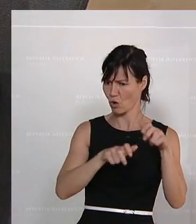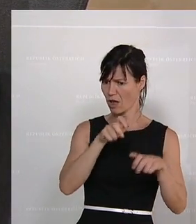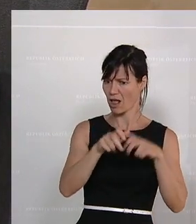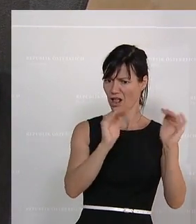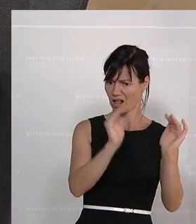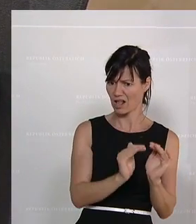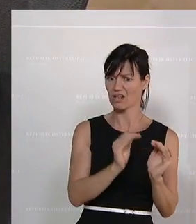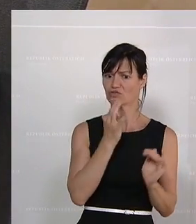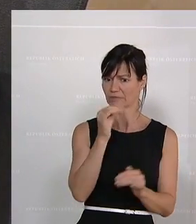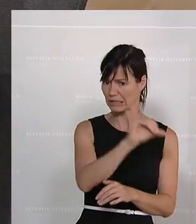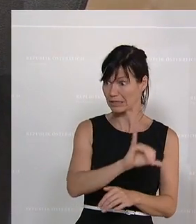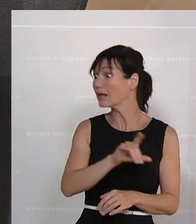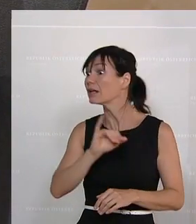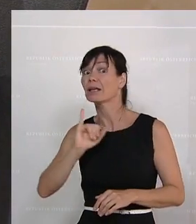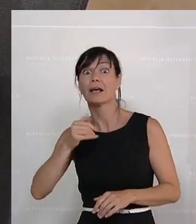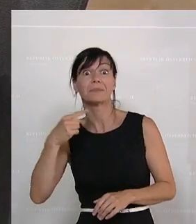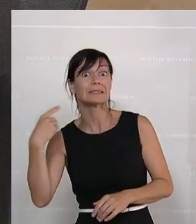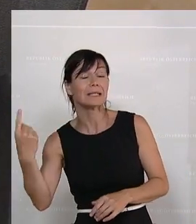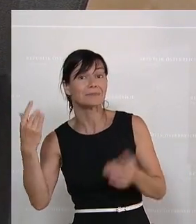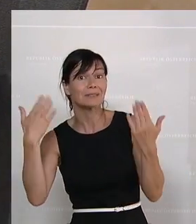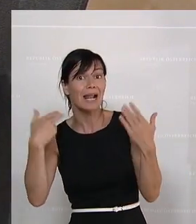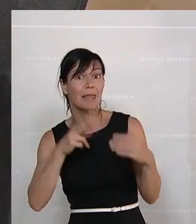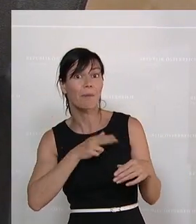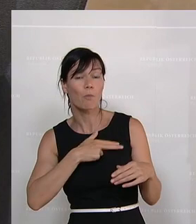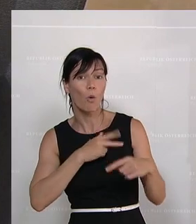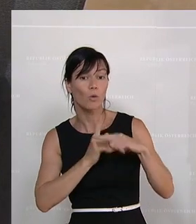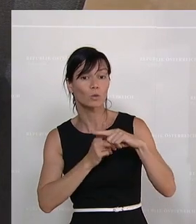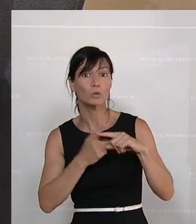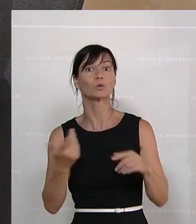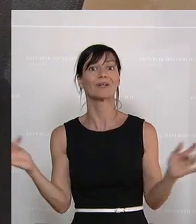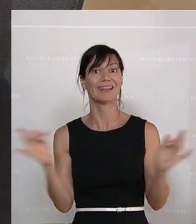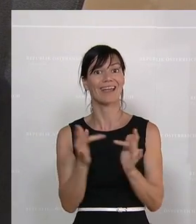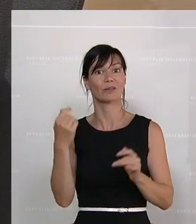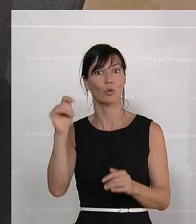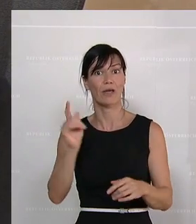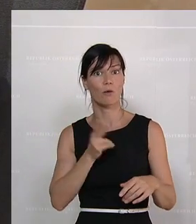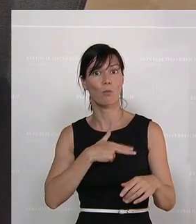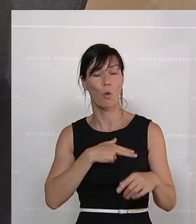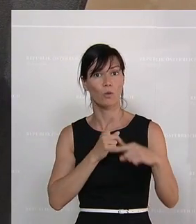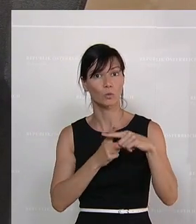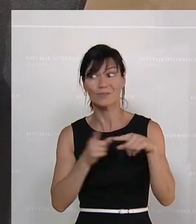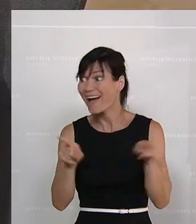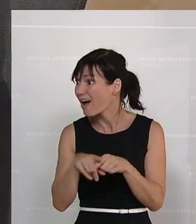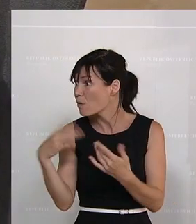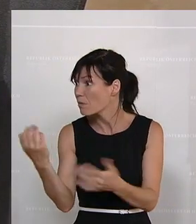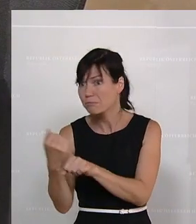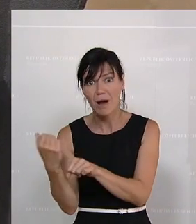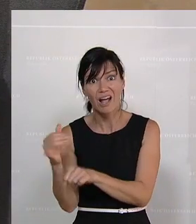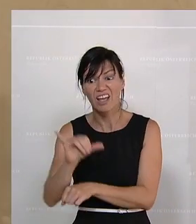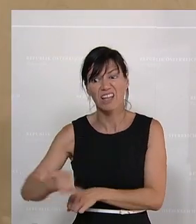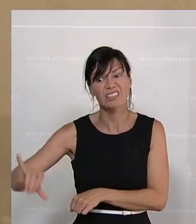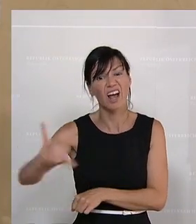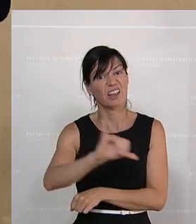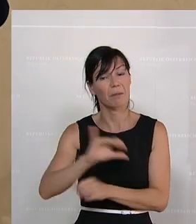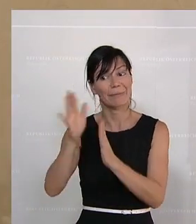genau das gleiche machen sie mir die am klima bonussumme diamanti drei jungs bonus auch es ist nichts anderes als mit der gießkanne geld zu verteilen dass